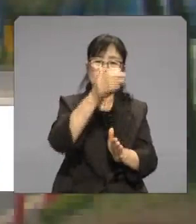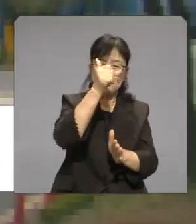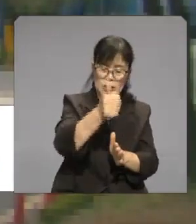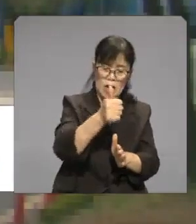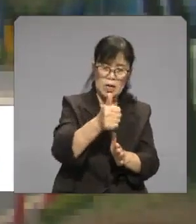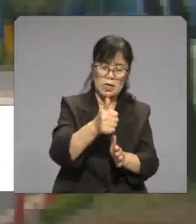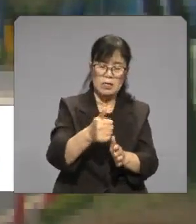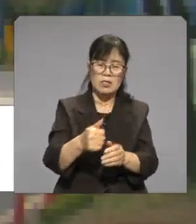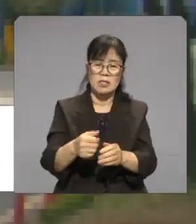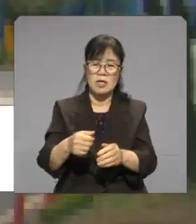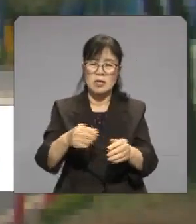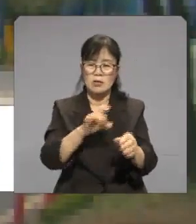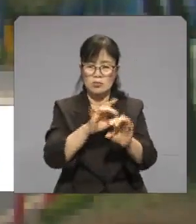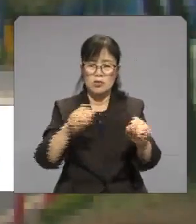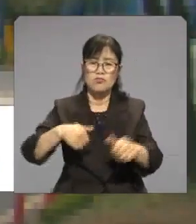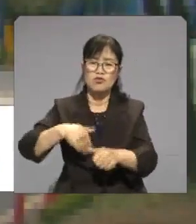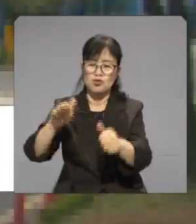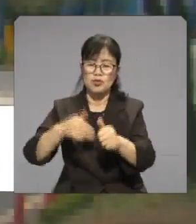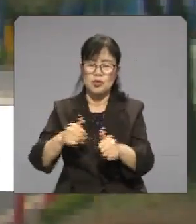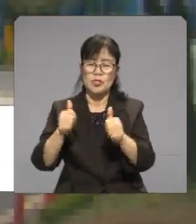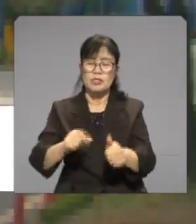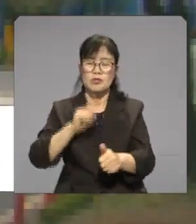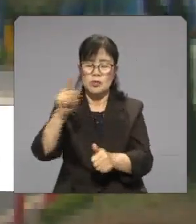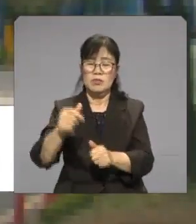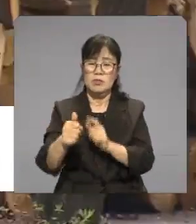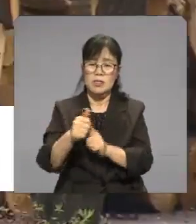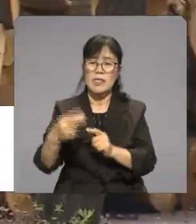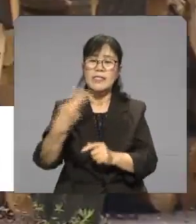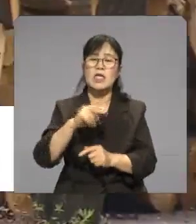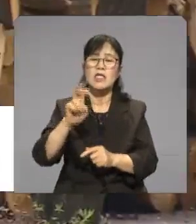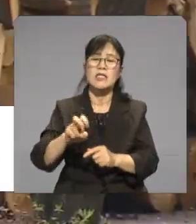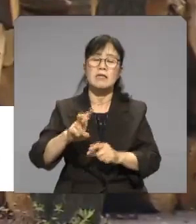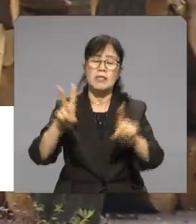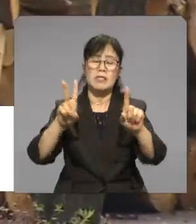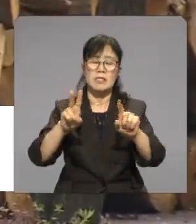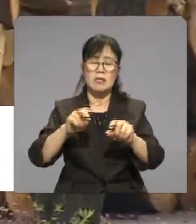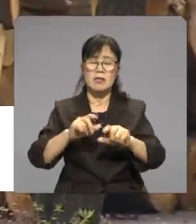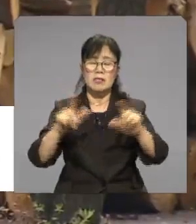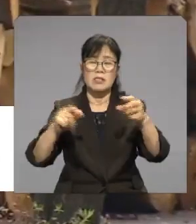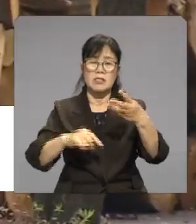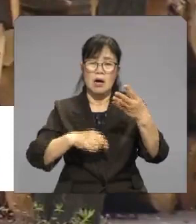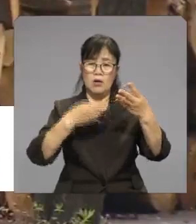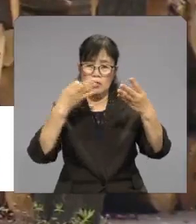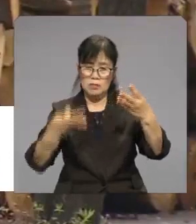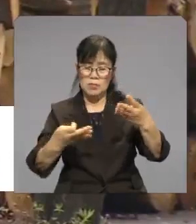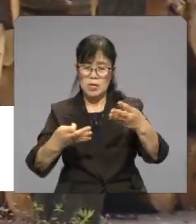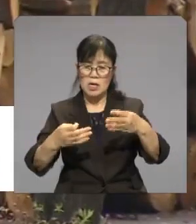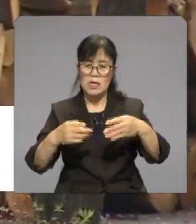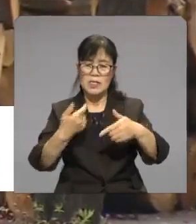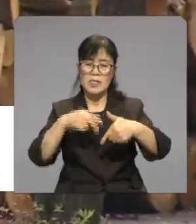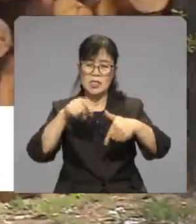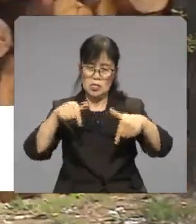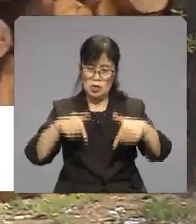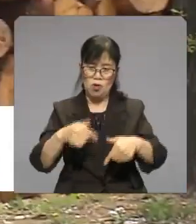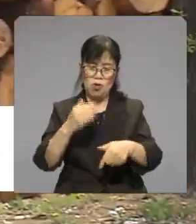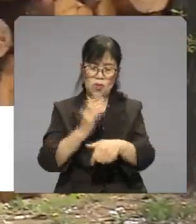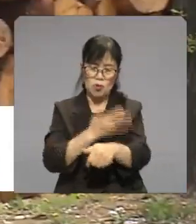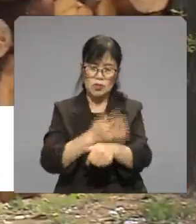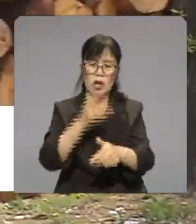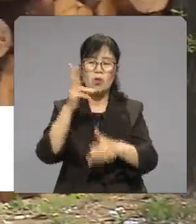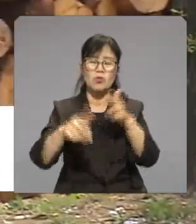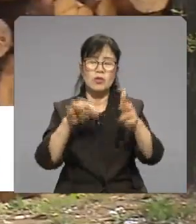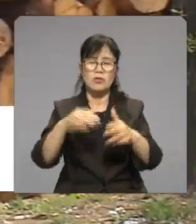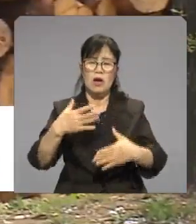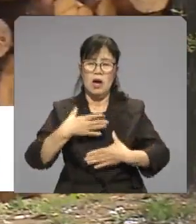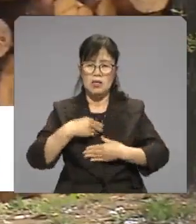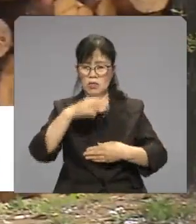각각 불구속 기소했습니다는 2022년 4월 14일 인천 서구 목재 제조공장에서 안전 조치를